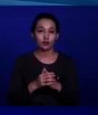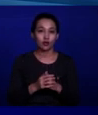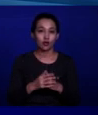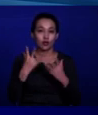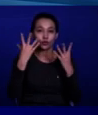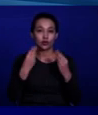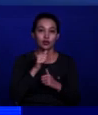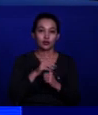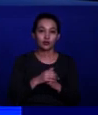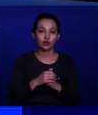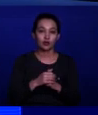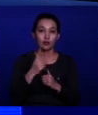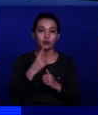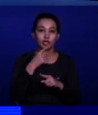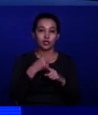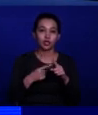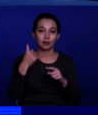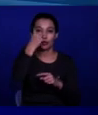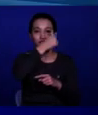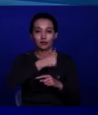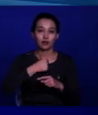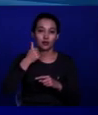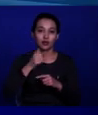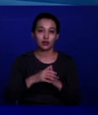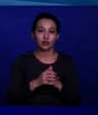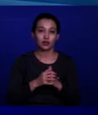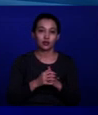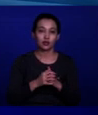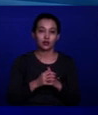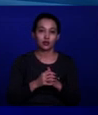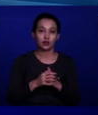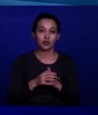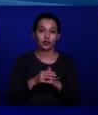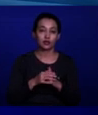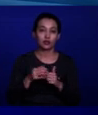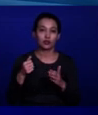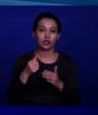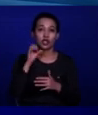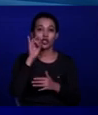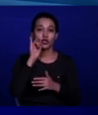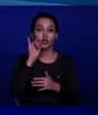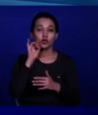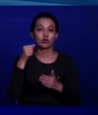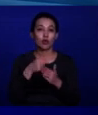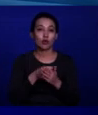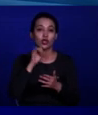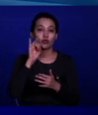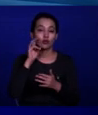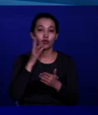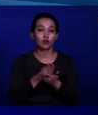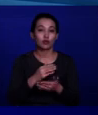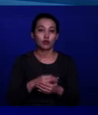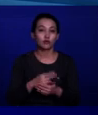kunlarini hisoblaymiz. Birinchi yarim yilligimiz yanvar oyidan iyun oyigacha, ikkinchi yarim yilligimiz